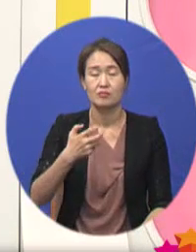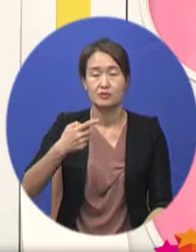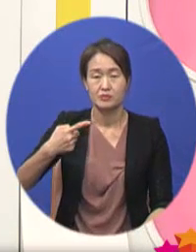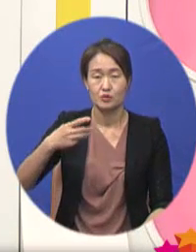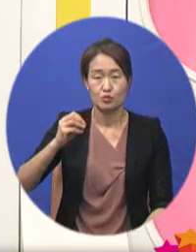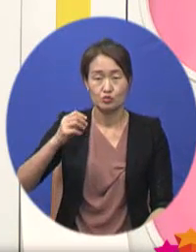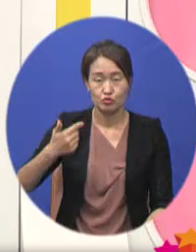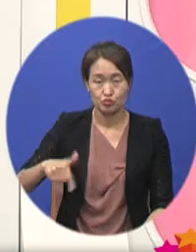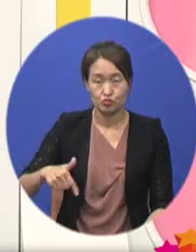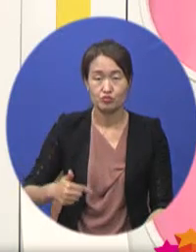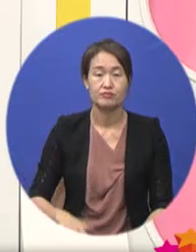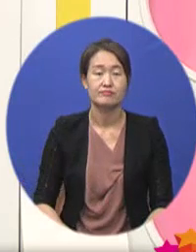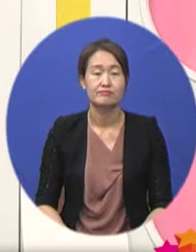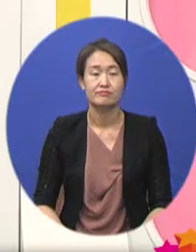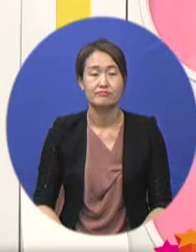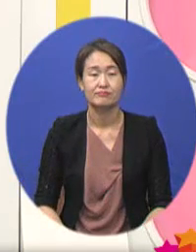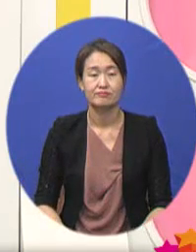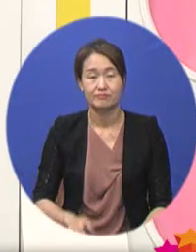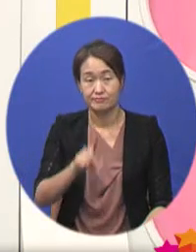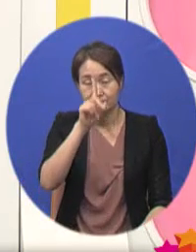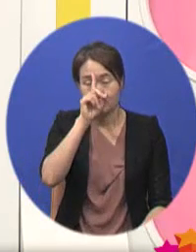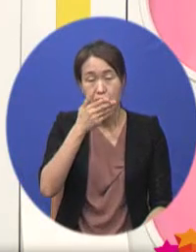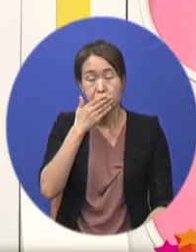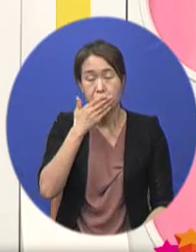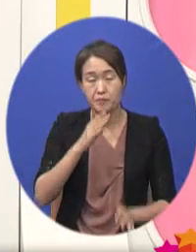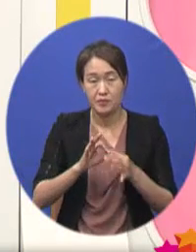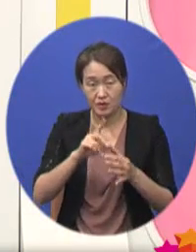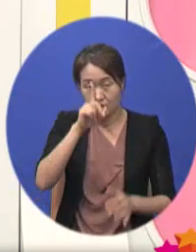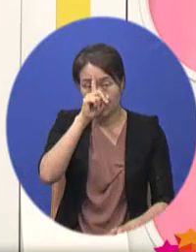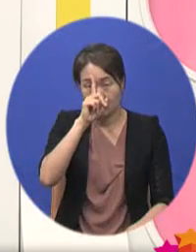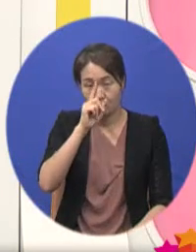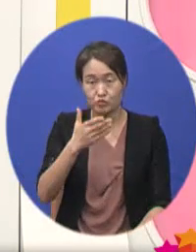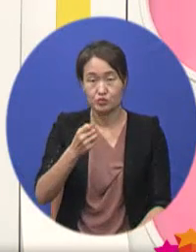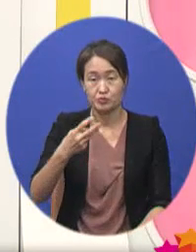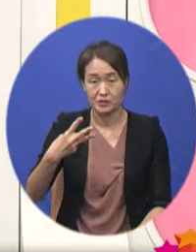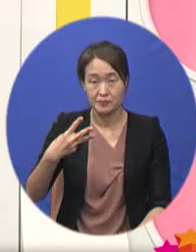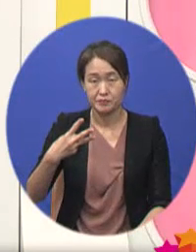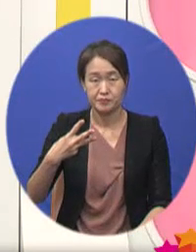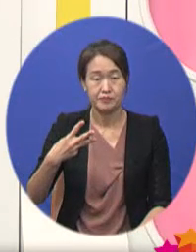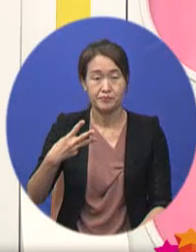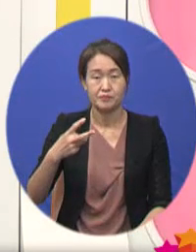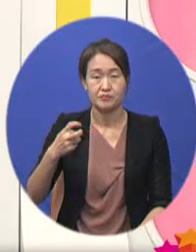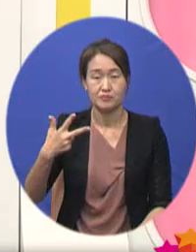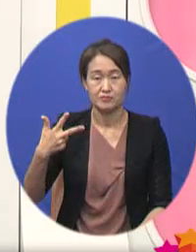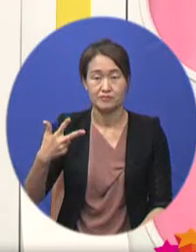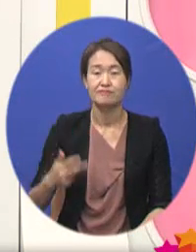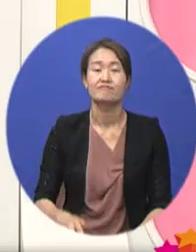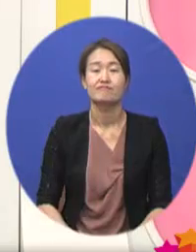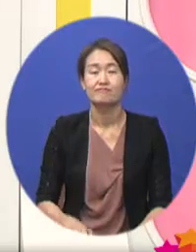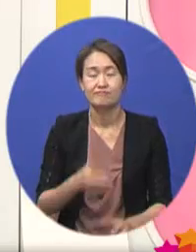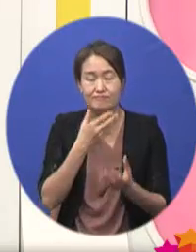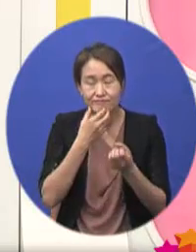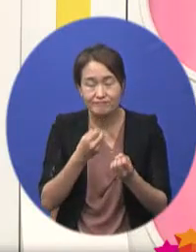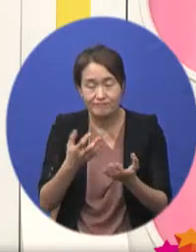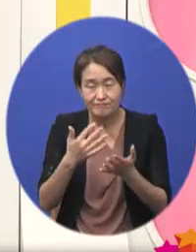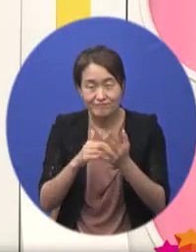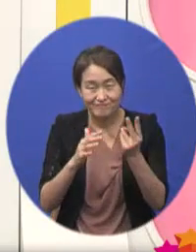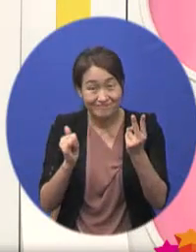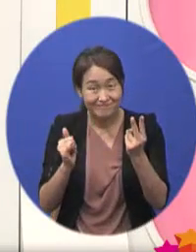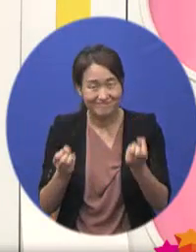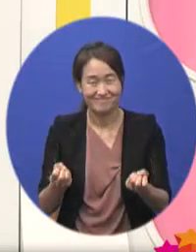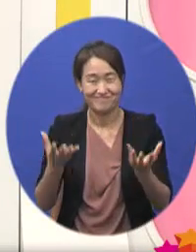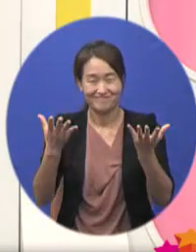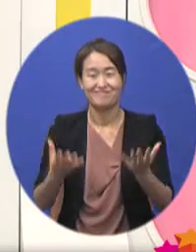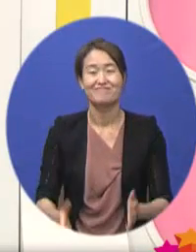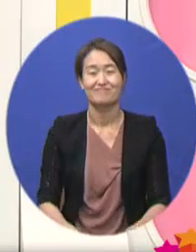끝번호 8106번 즉석 식품 010으로 시작하고요. 끝번호 9327번님 두 분께 드리도록